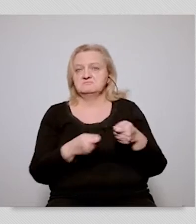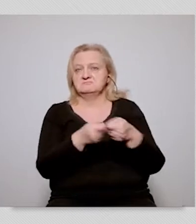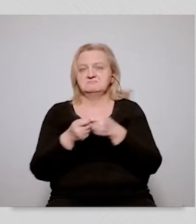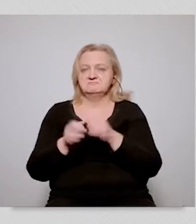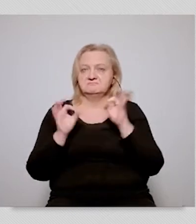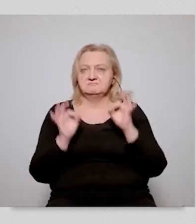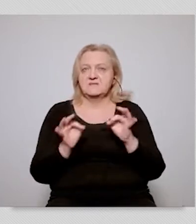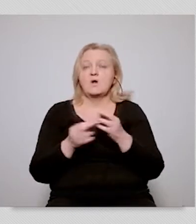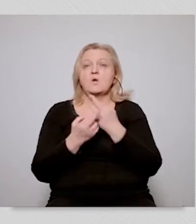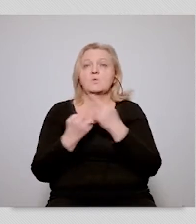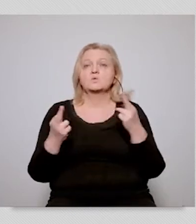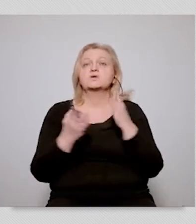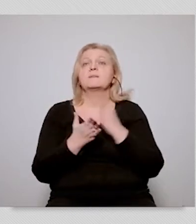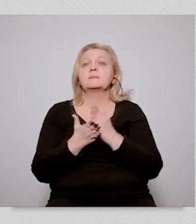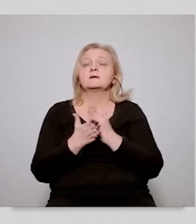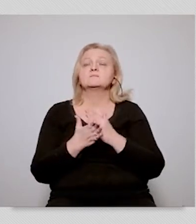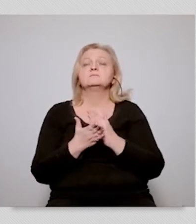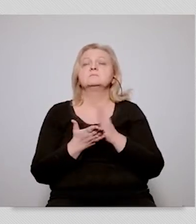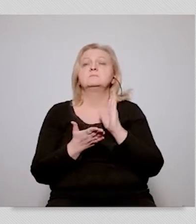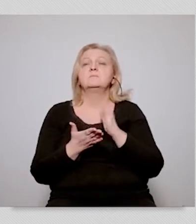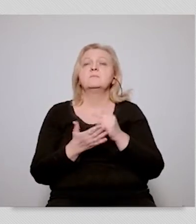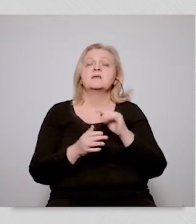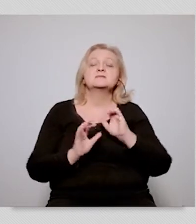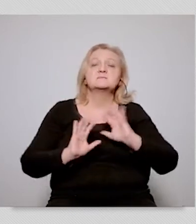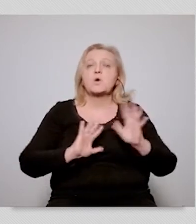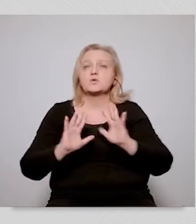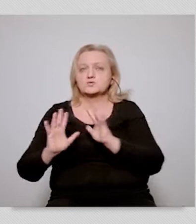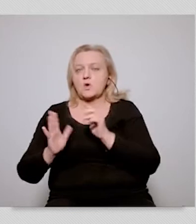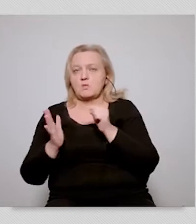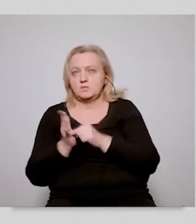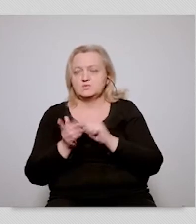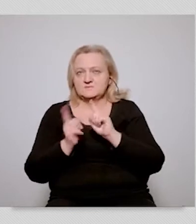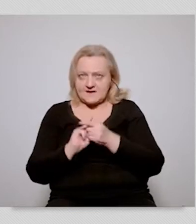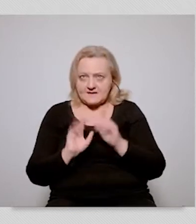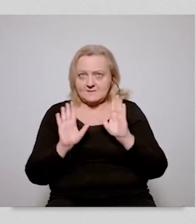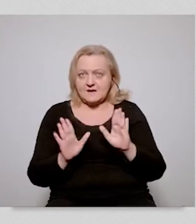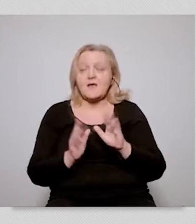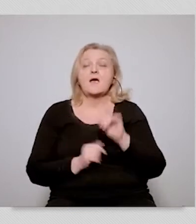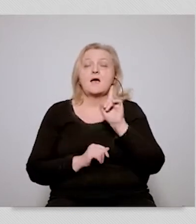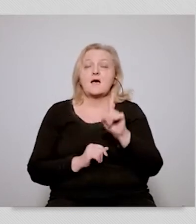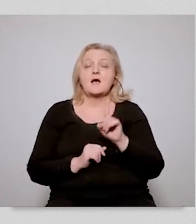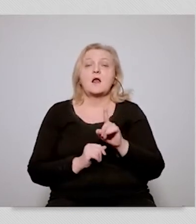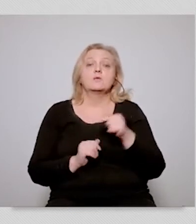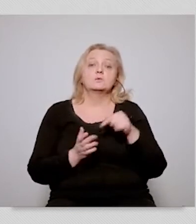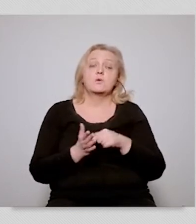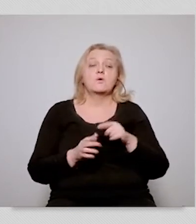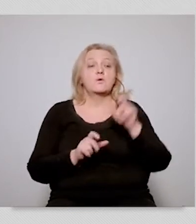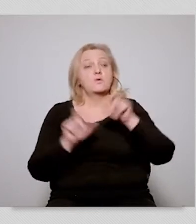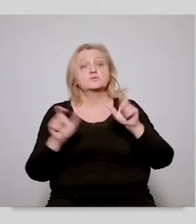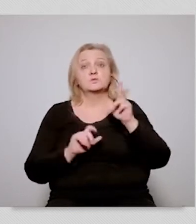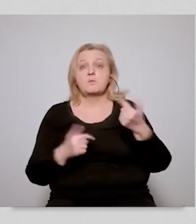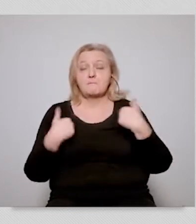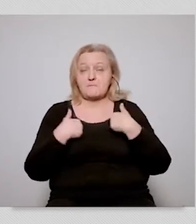powiedział. Różnice już dotyczy później jakby oprogramowania tej zmiany. Natomiast nikt tego w tym gronie przynajmniej nie